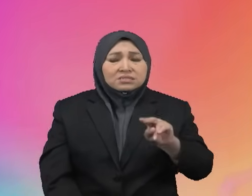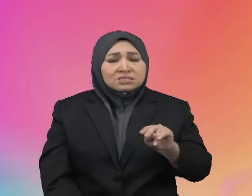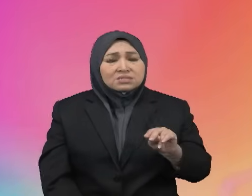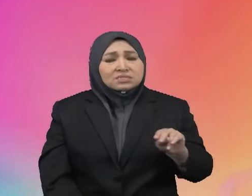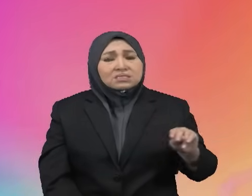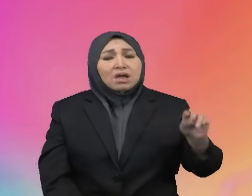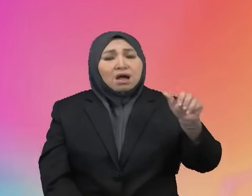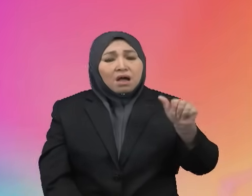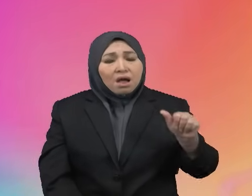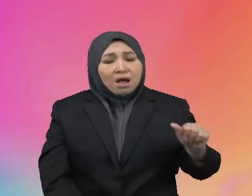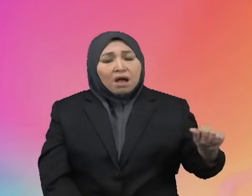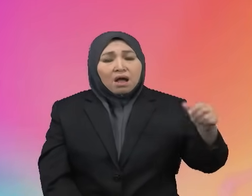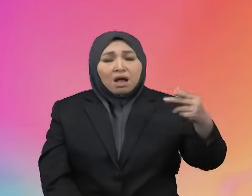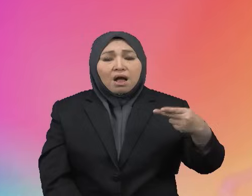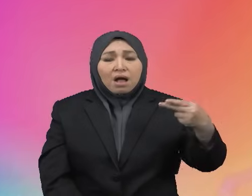إنا